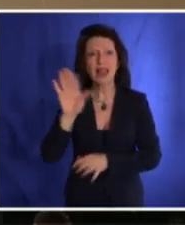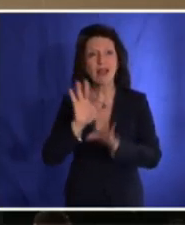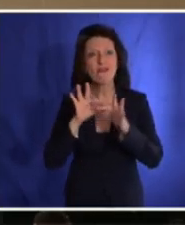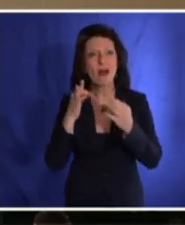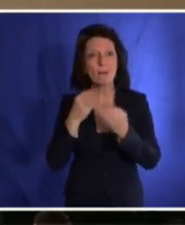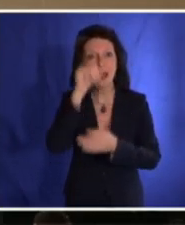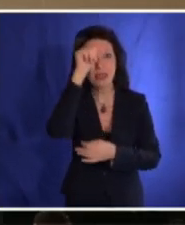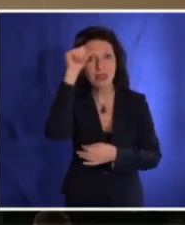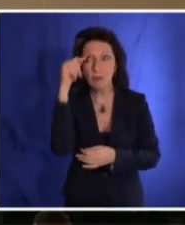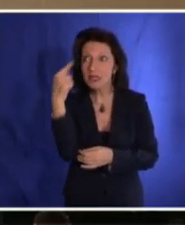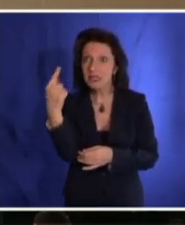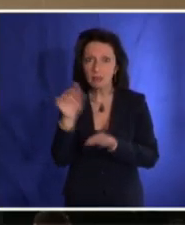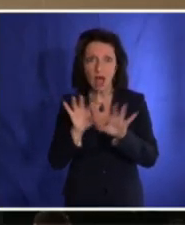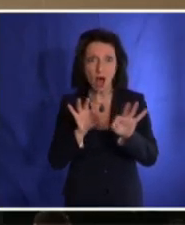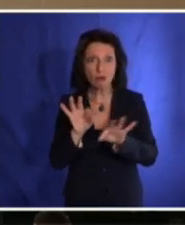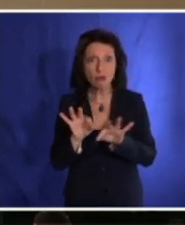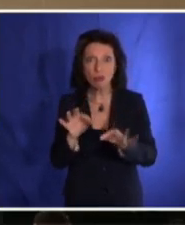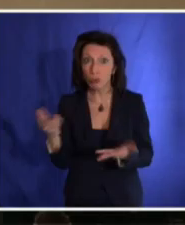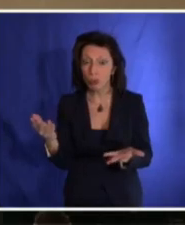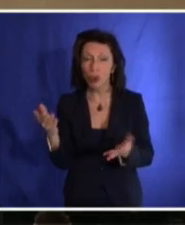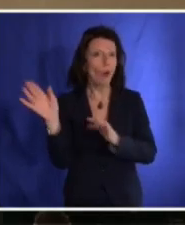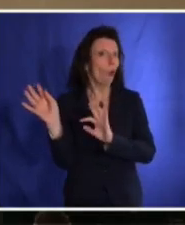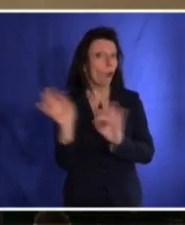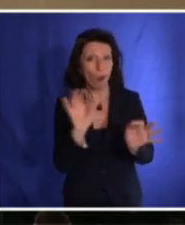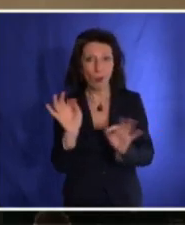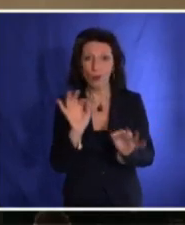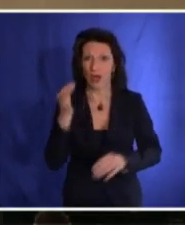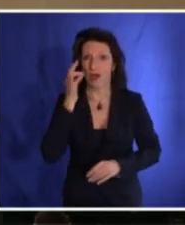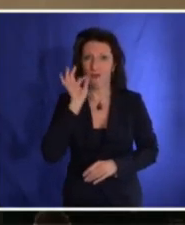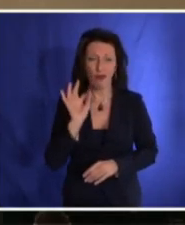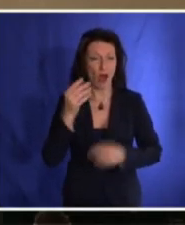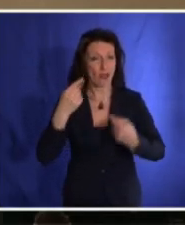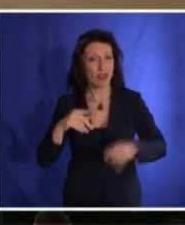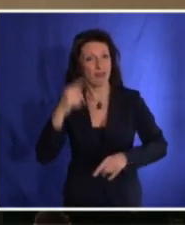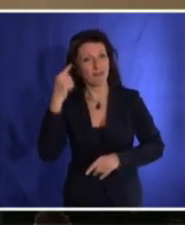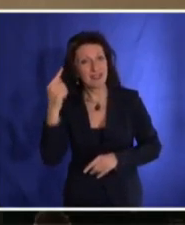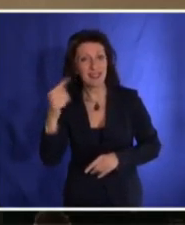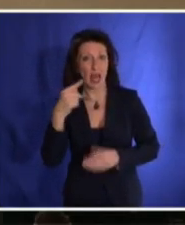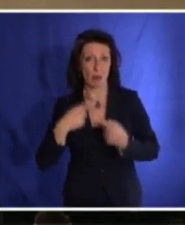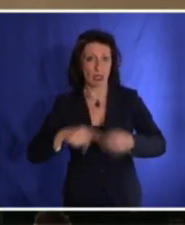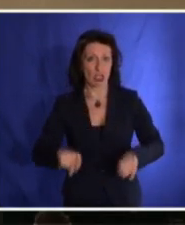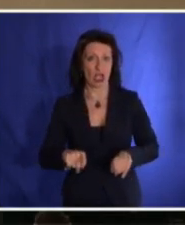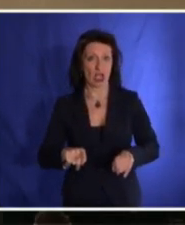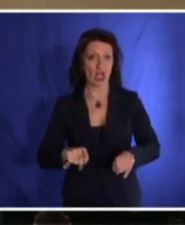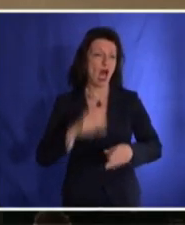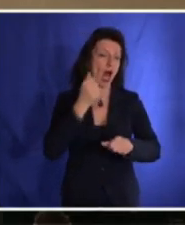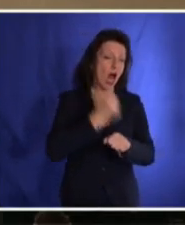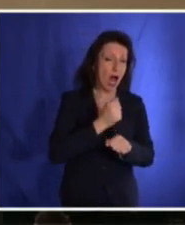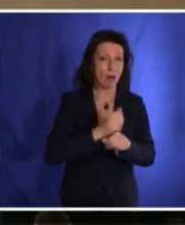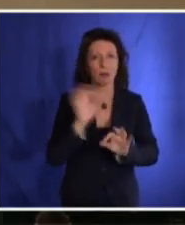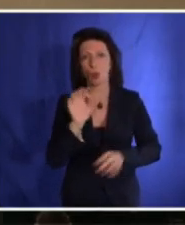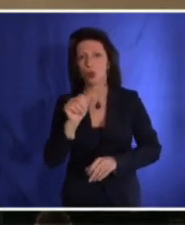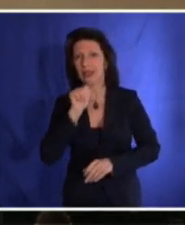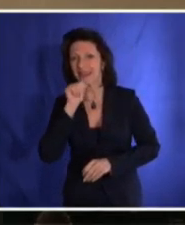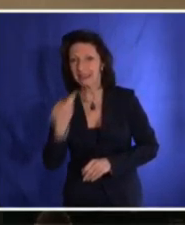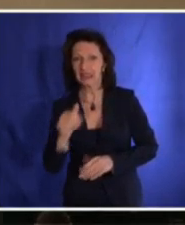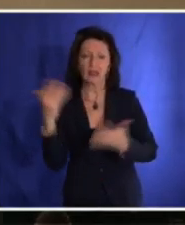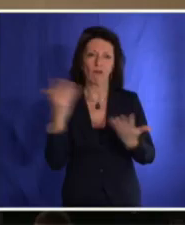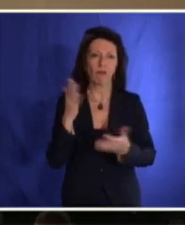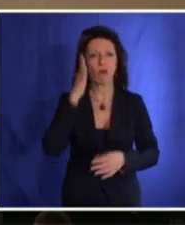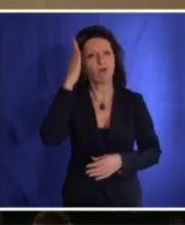aussuchen durftest, Mikl-Leitner. Oder dass die Frauen selbstständig entscheiden durften, gehen sie arbeiten oder nicht, oder wo der Wohnsitz der Familie